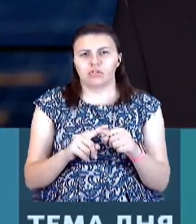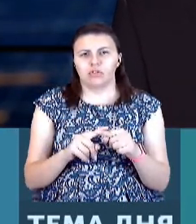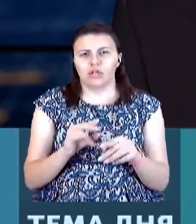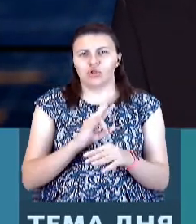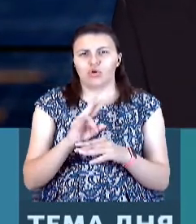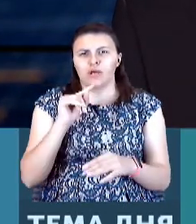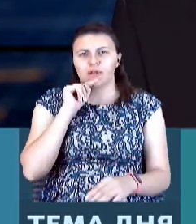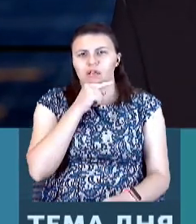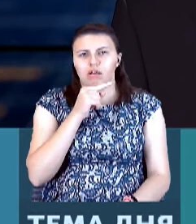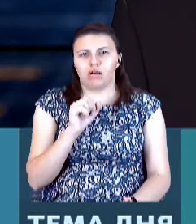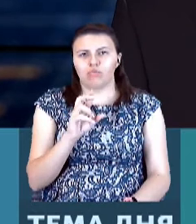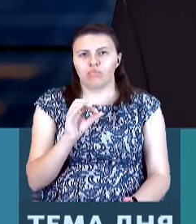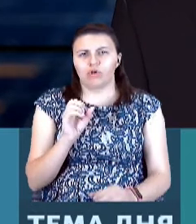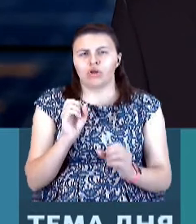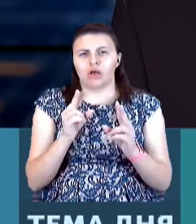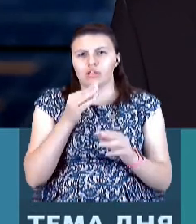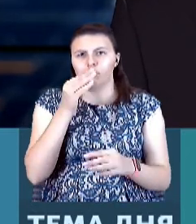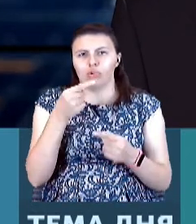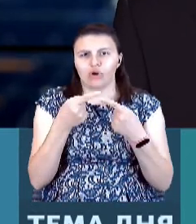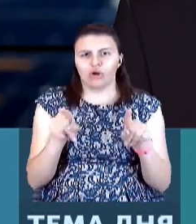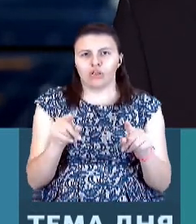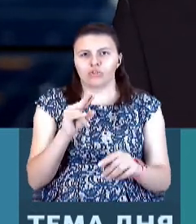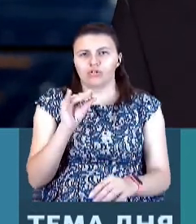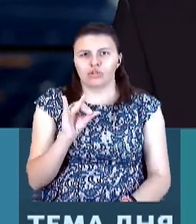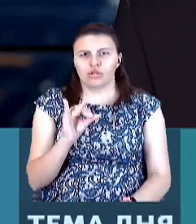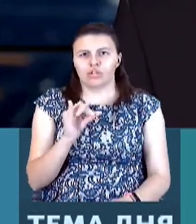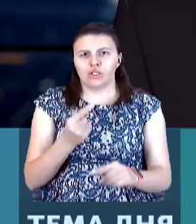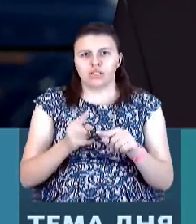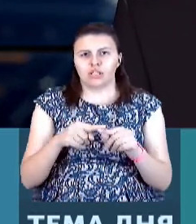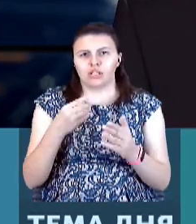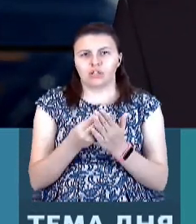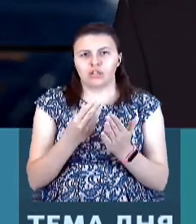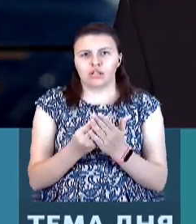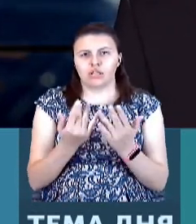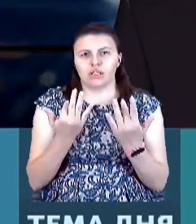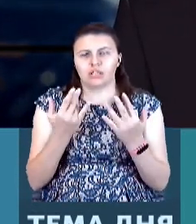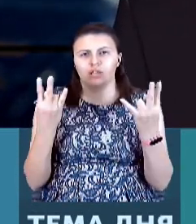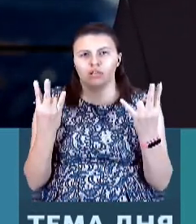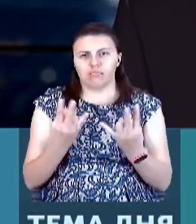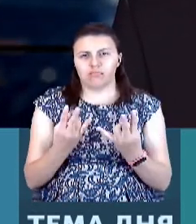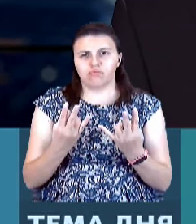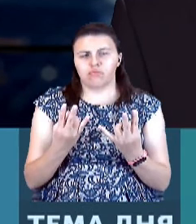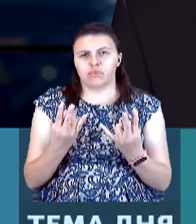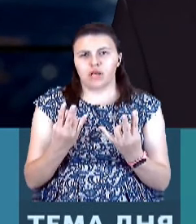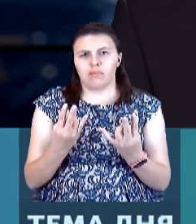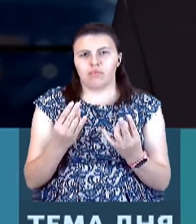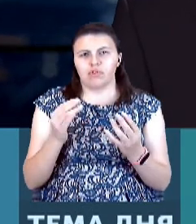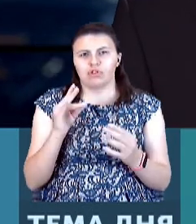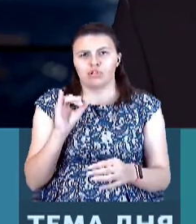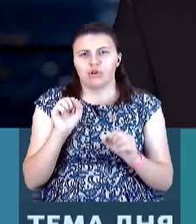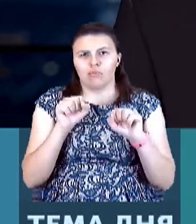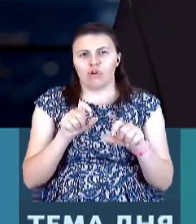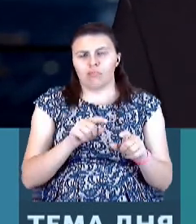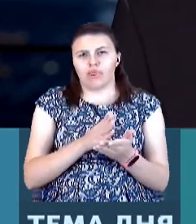шкодить економіці, та, або, як сказати по-іншому, чи ці гроші, та наскільки вони зараз затребувані, чи можна їх перенаправляти саме